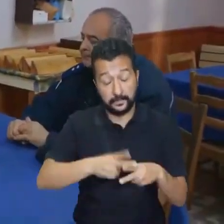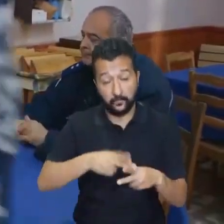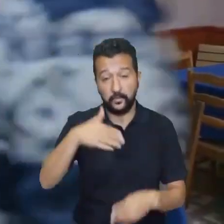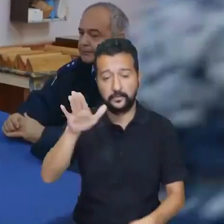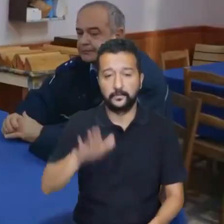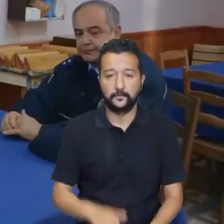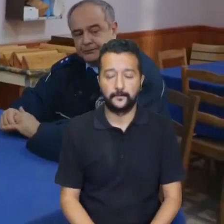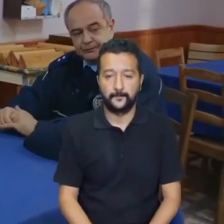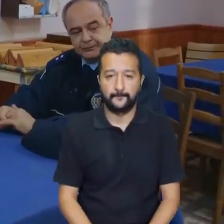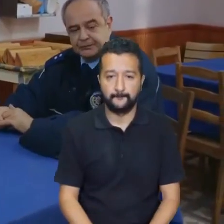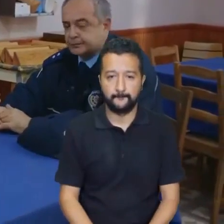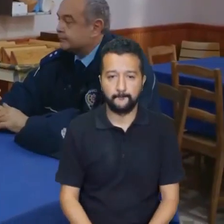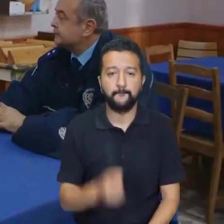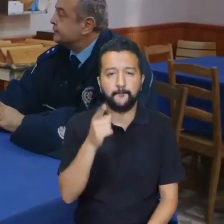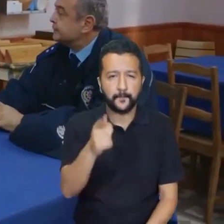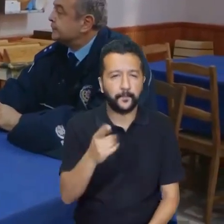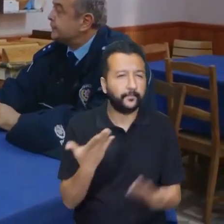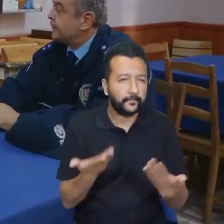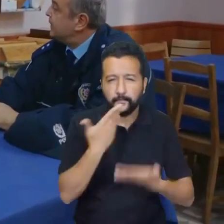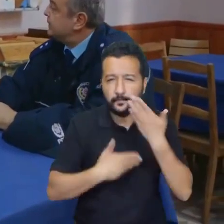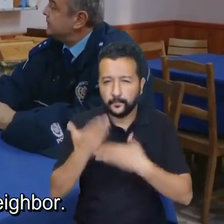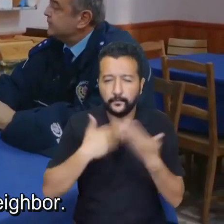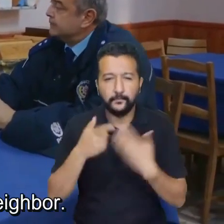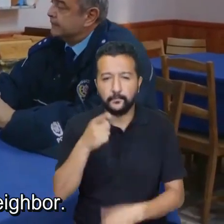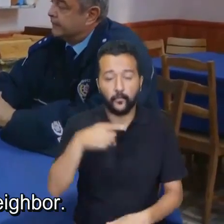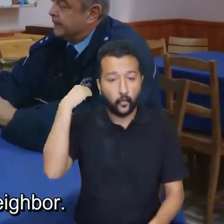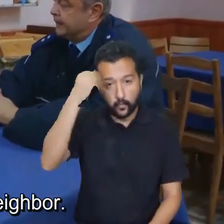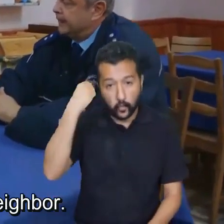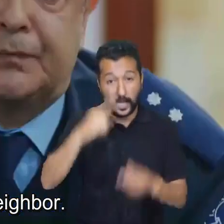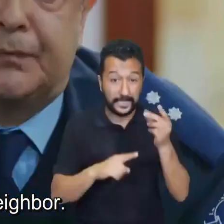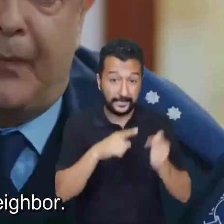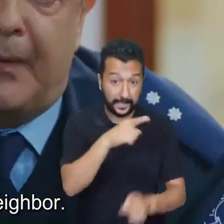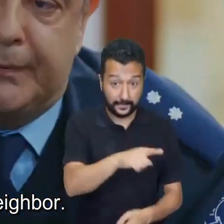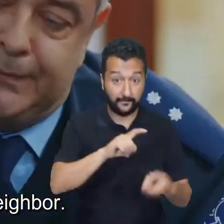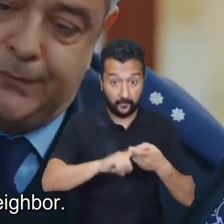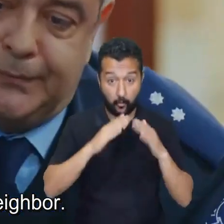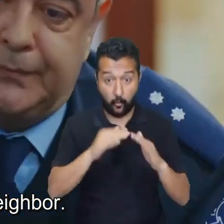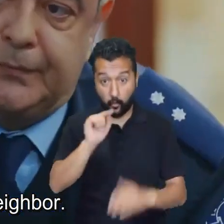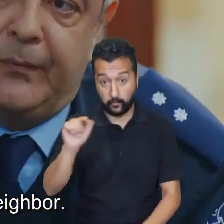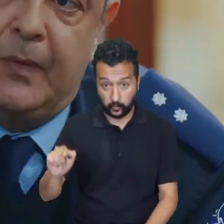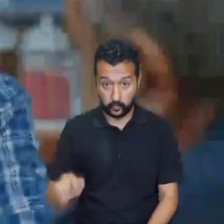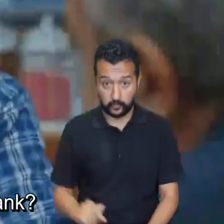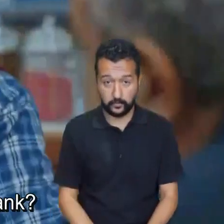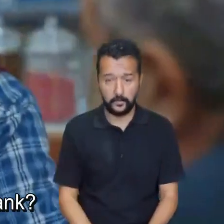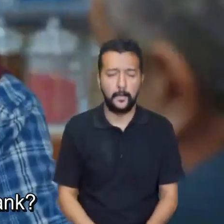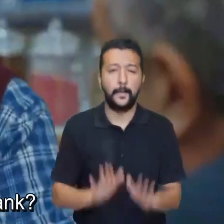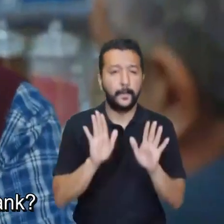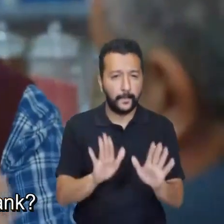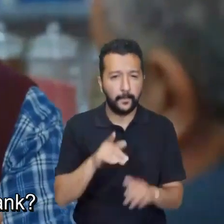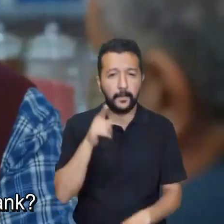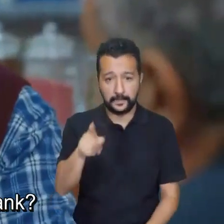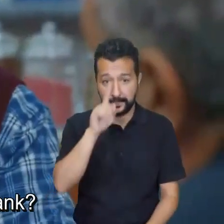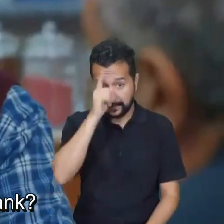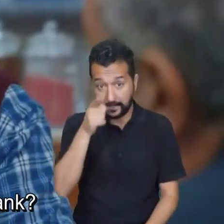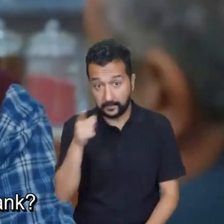hadi. Ha, nerede kalmıştık? Muhtar İhsan Gil ve komşusu. Peki